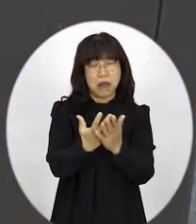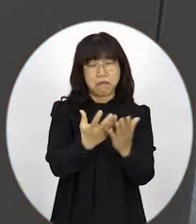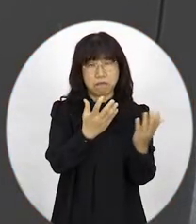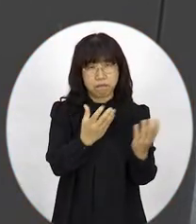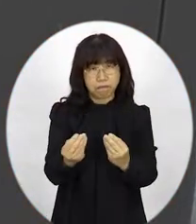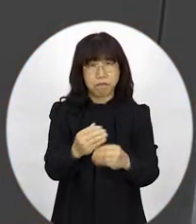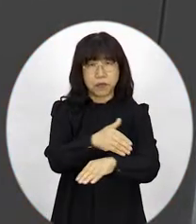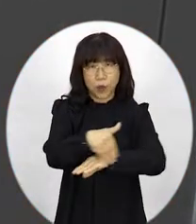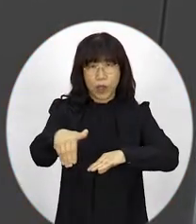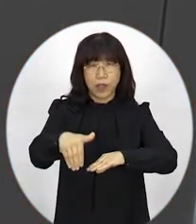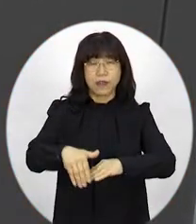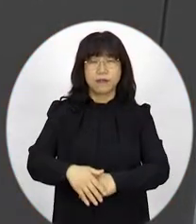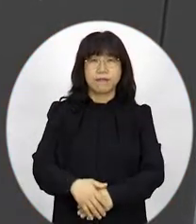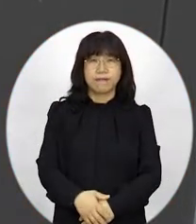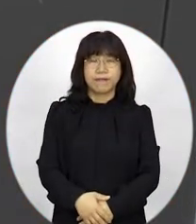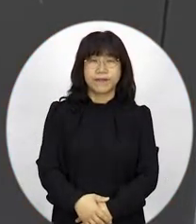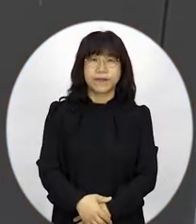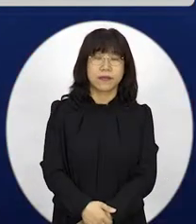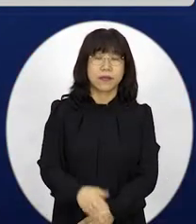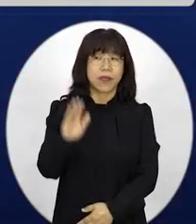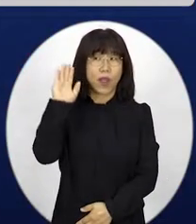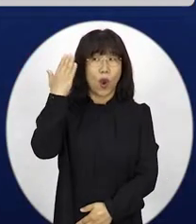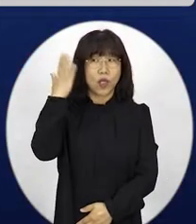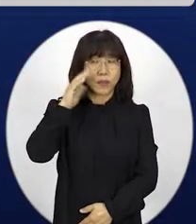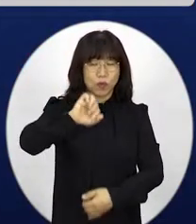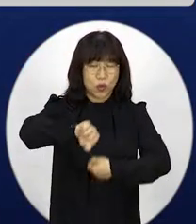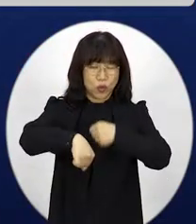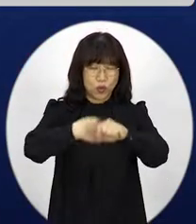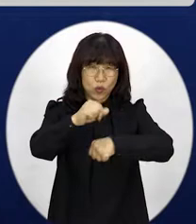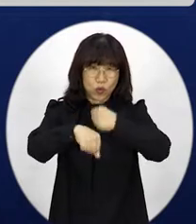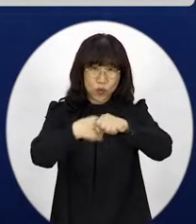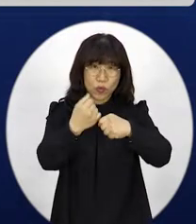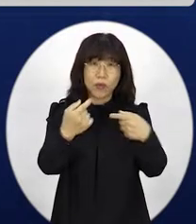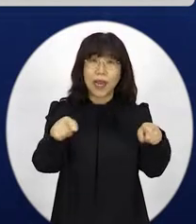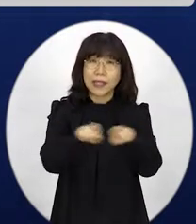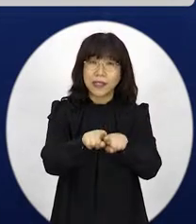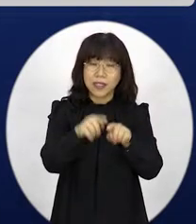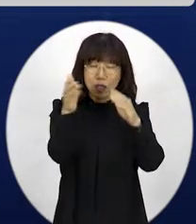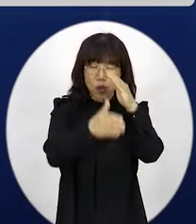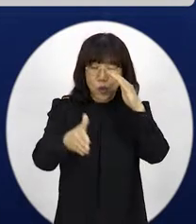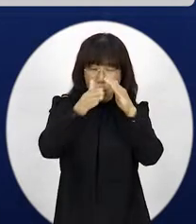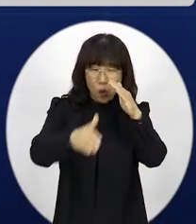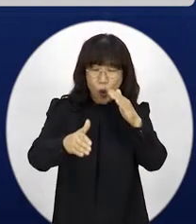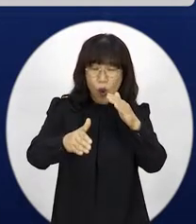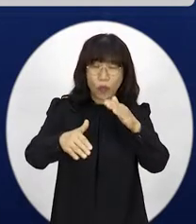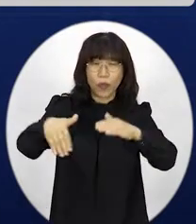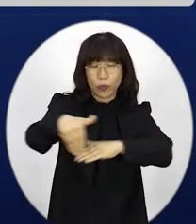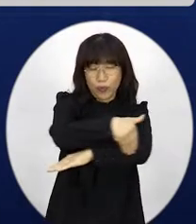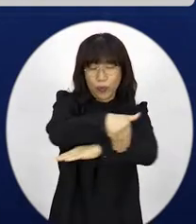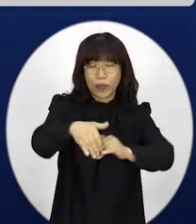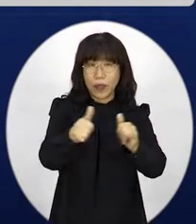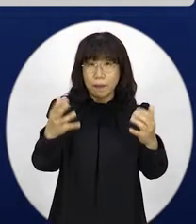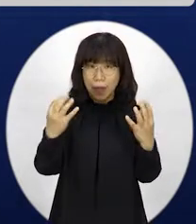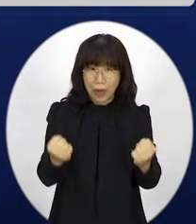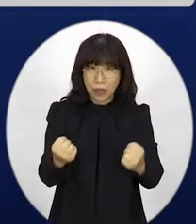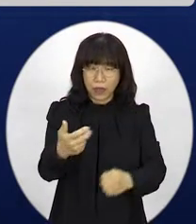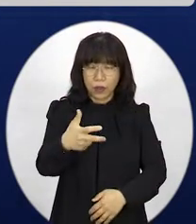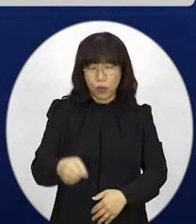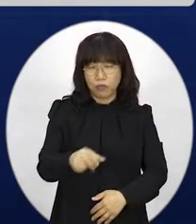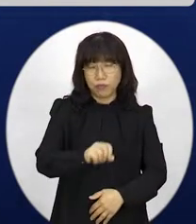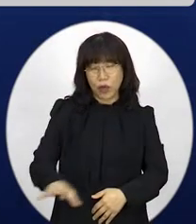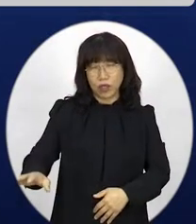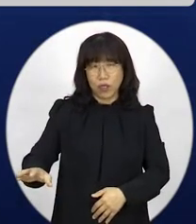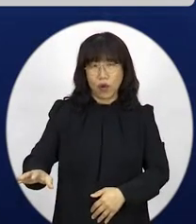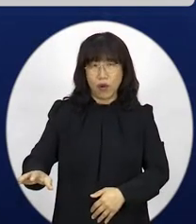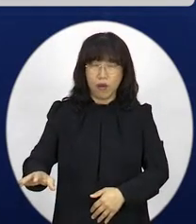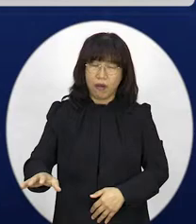마무리될 예정입니다. 최근 반려동물과 함께 공원을 이용하는 구민들이 증가하고 있지만 배설물이